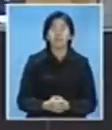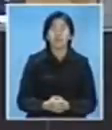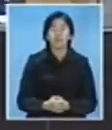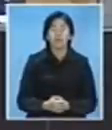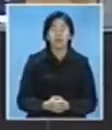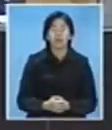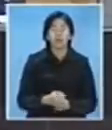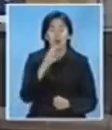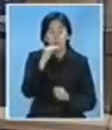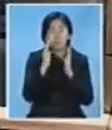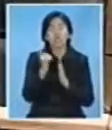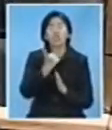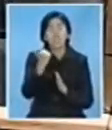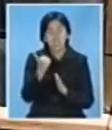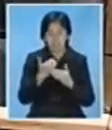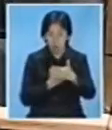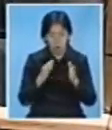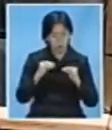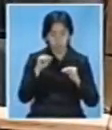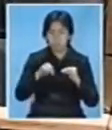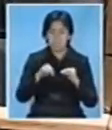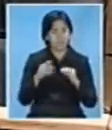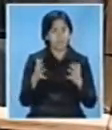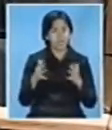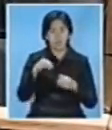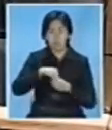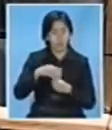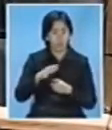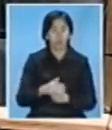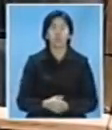พูดถึงบุคคลอื่นที่ไม่ได้อยู่ในห้องประชุมสภาครับท่านประธานครับ